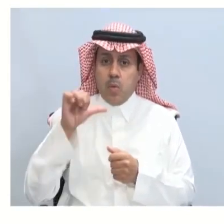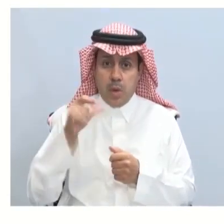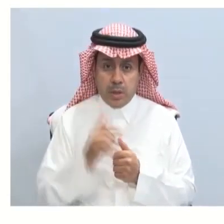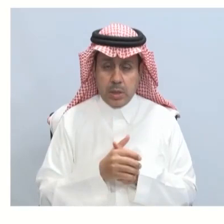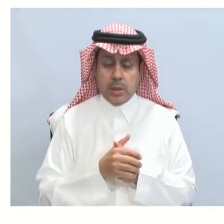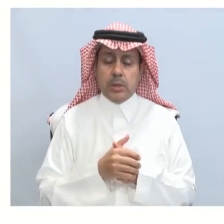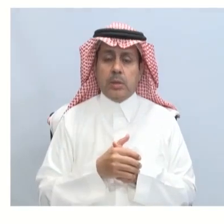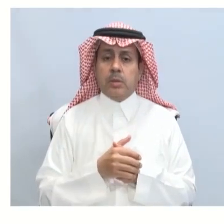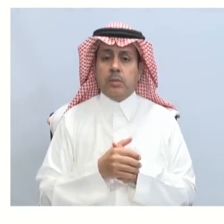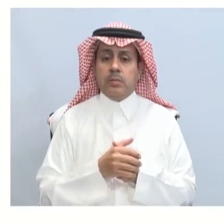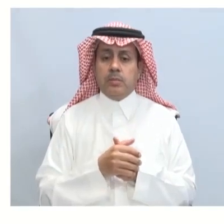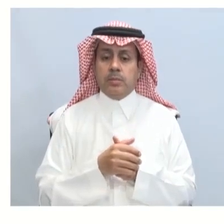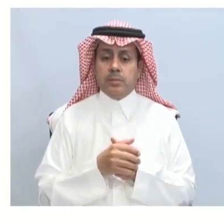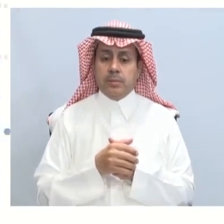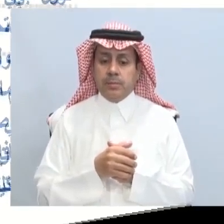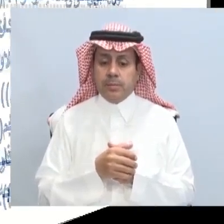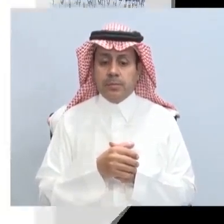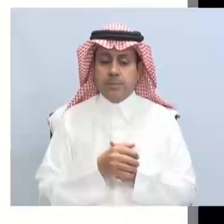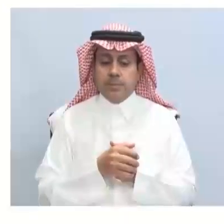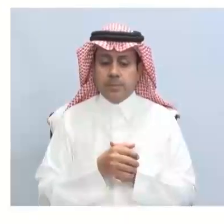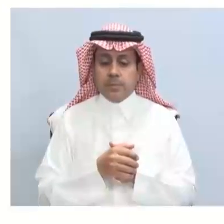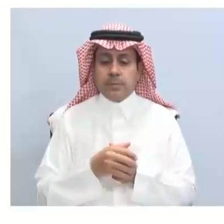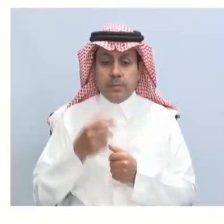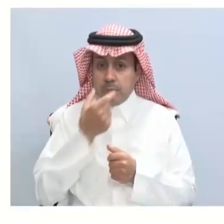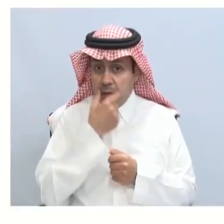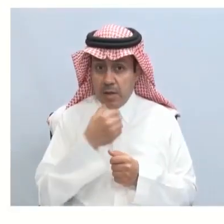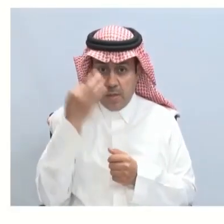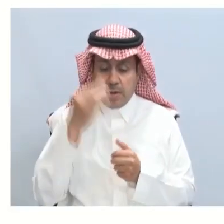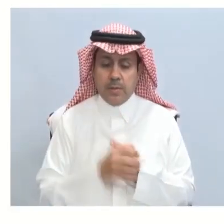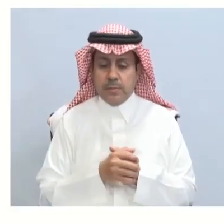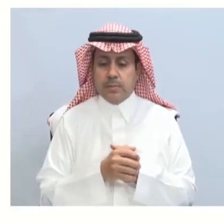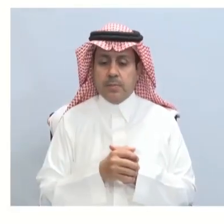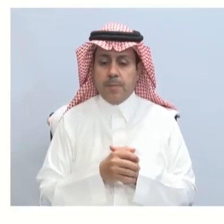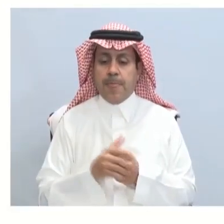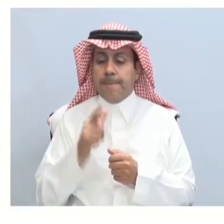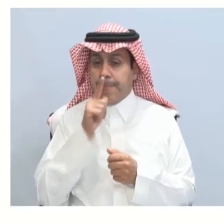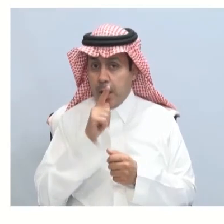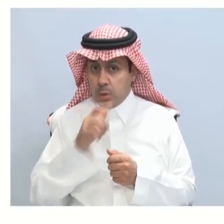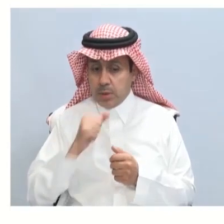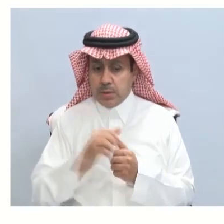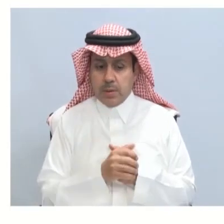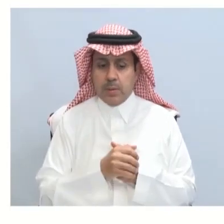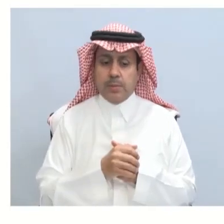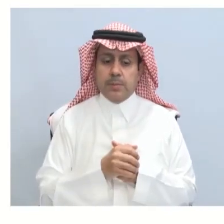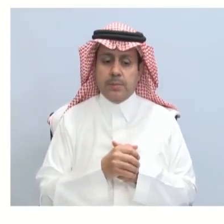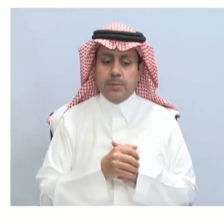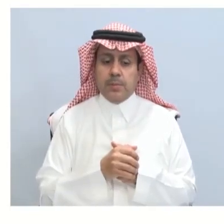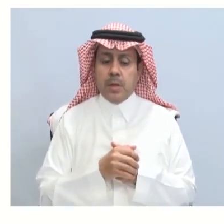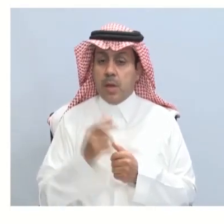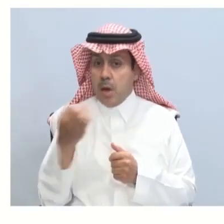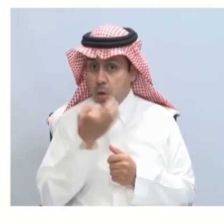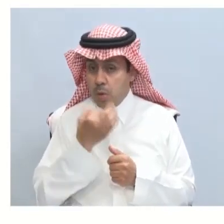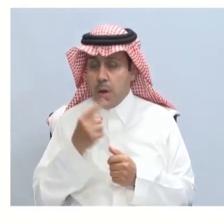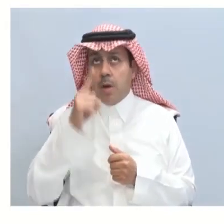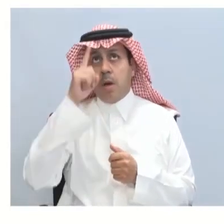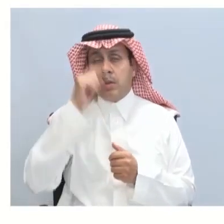ولي علاجه ايضا هنا الحديث الاخر الذي معنا وهو قوله صلى الله عليه وسلم فيما يرويه